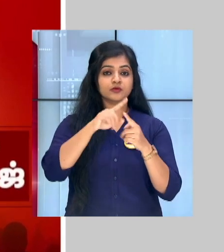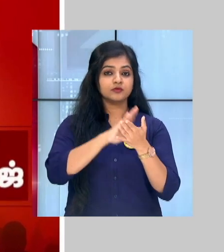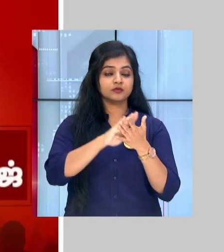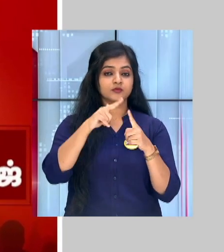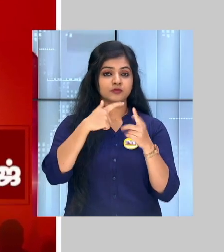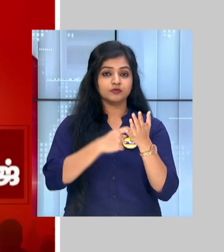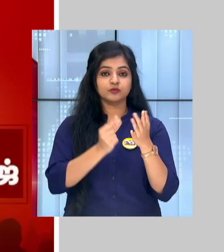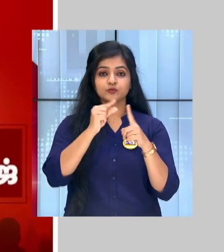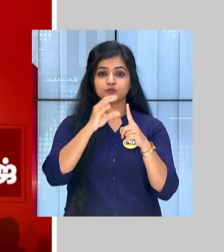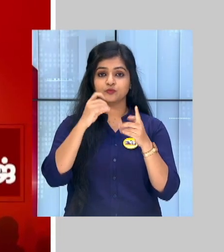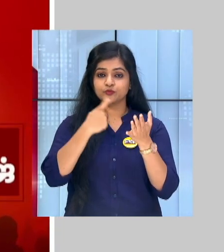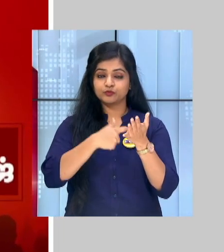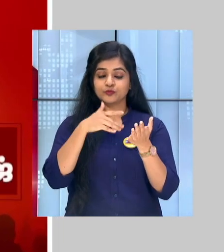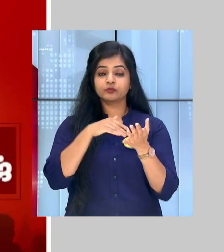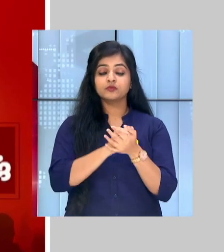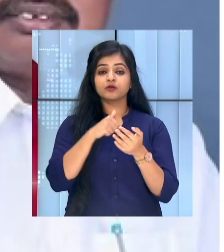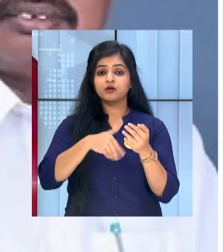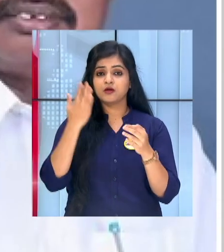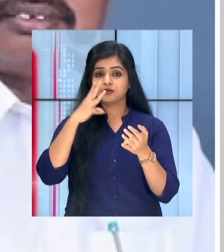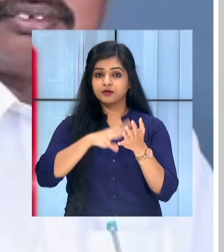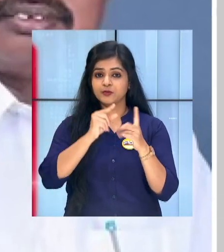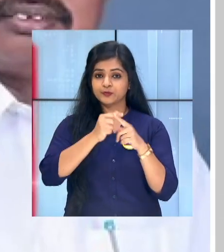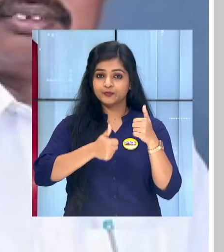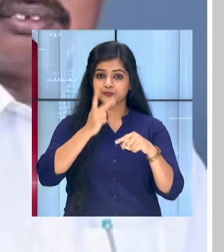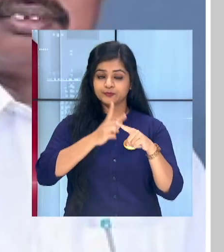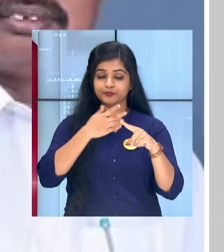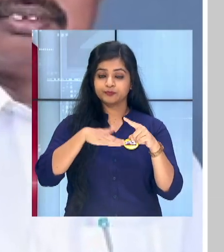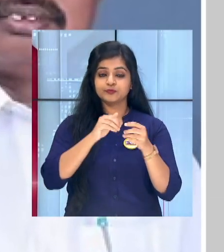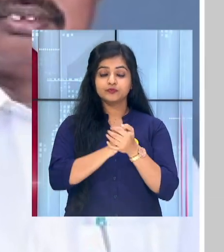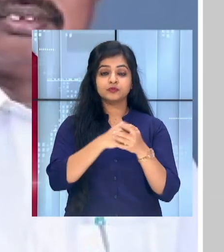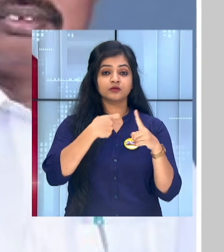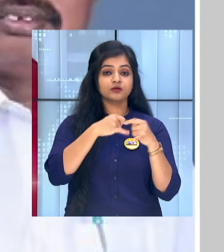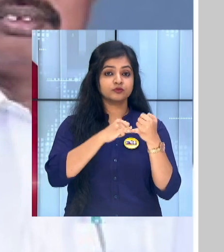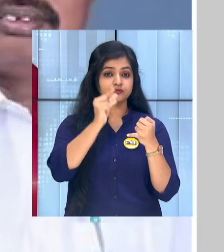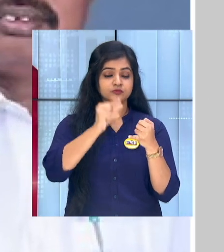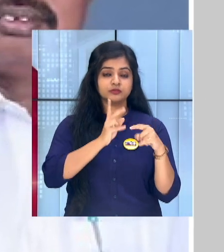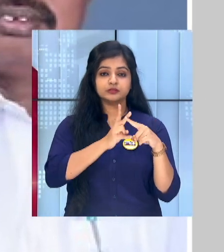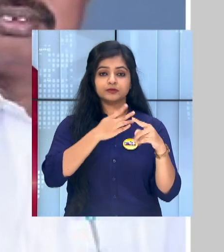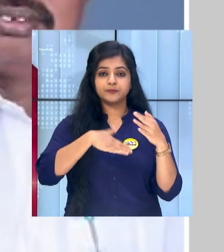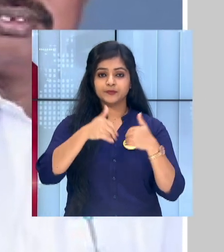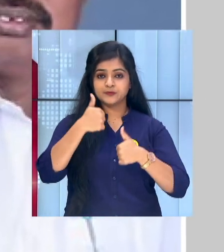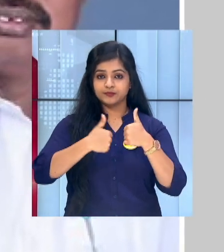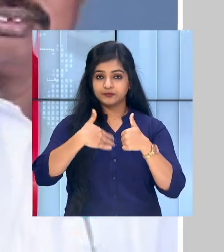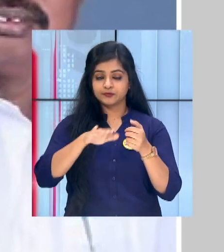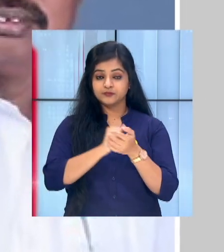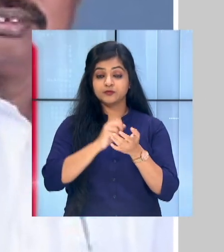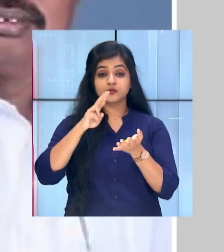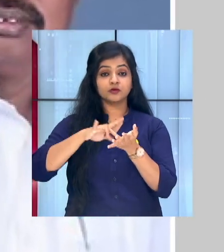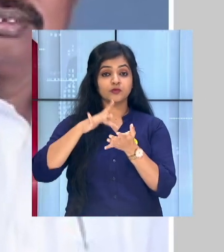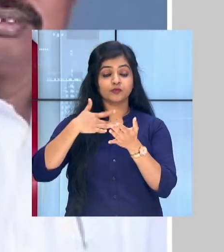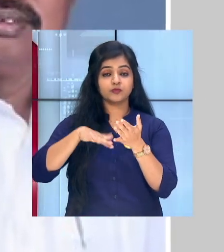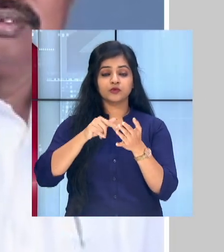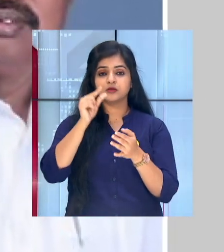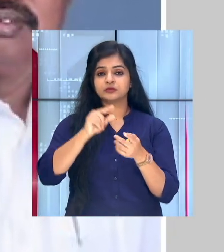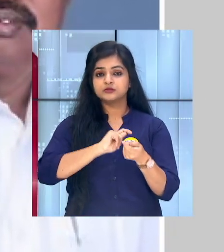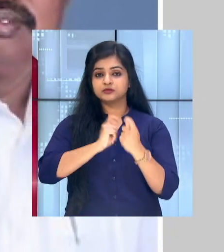നാഗപട്ടണത്തും. തിരുപ്പൂരിലാണെങ്കിൽ നിലവിലുള്ള MP തന്നെയാണ്, നിലവിലുള്ള MP സുബ്ബരായനാണ്, K സുബ്ബരായനാണ് മത്സരിക്കുക. നാഗപട്ടണത്ത്